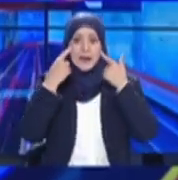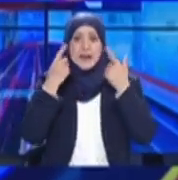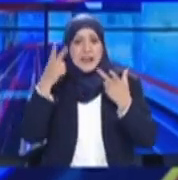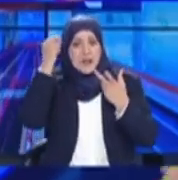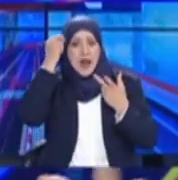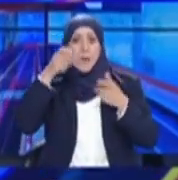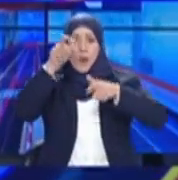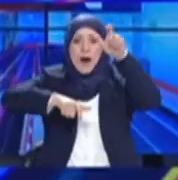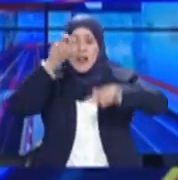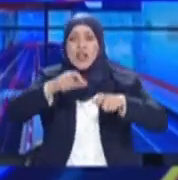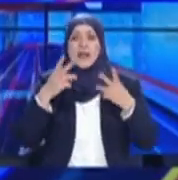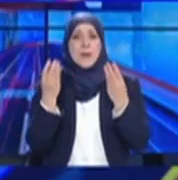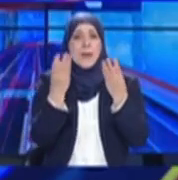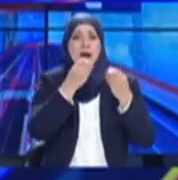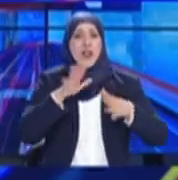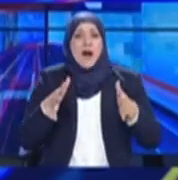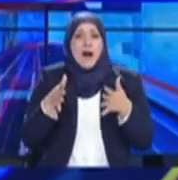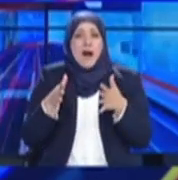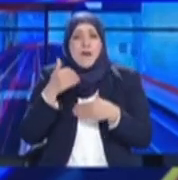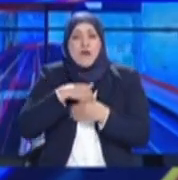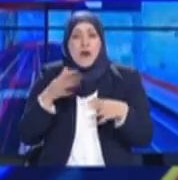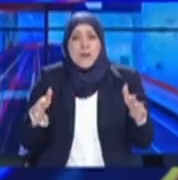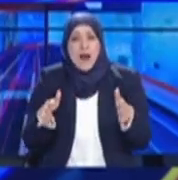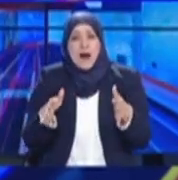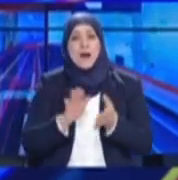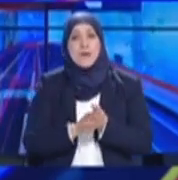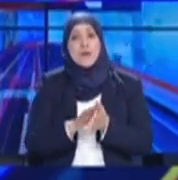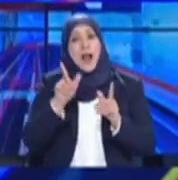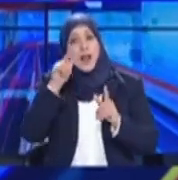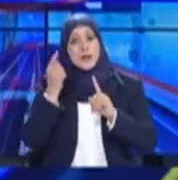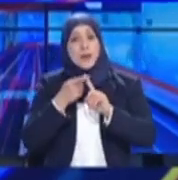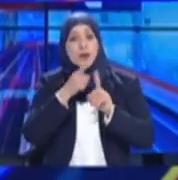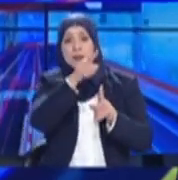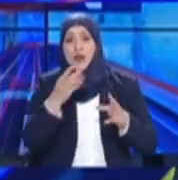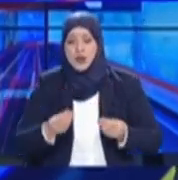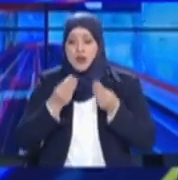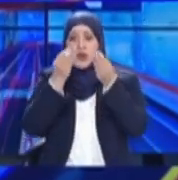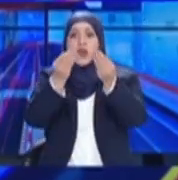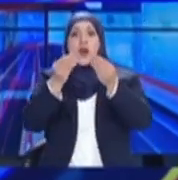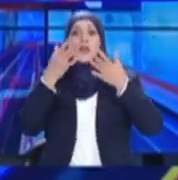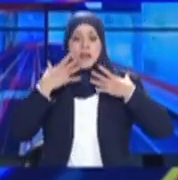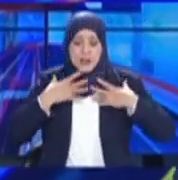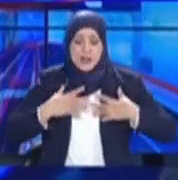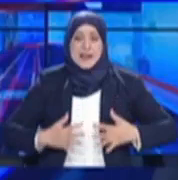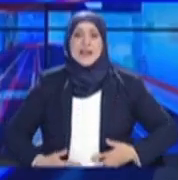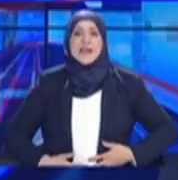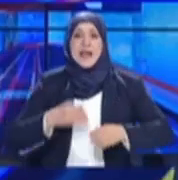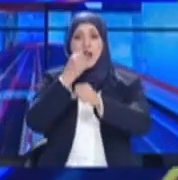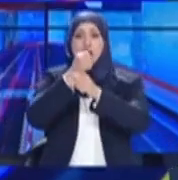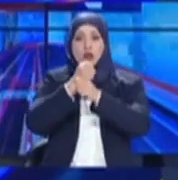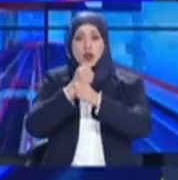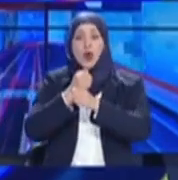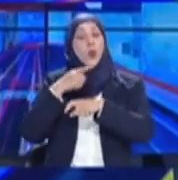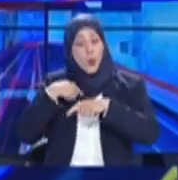الناس كبير فما الناس خايفه احنا وفرنا في الشهر والتزامنا وكنت موجوده بحث هنا